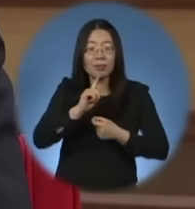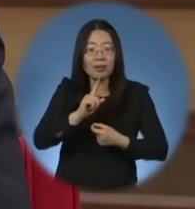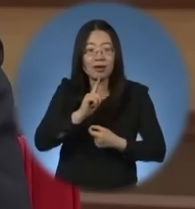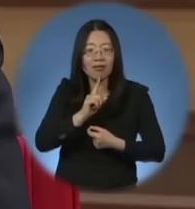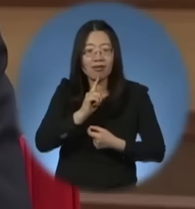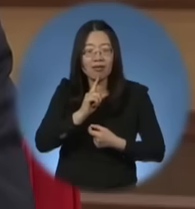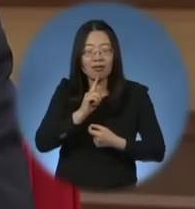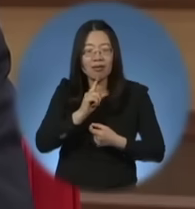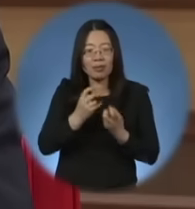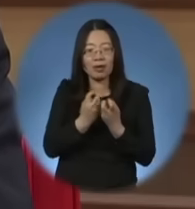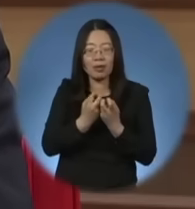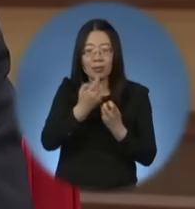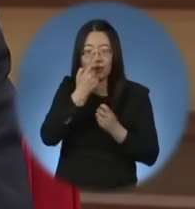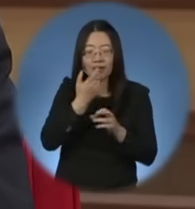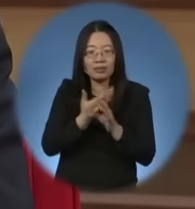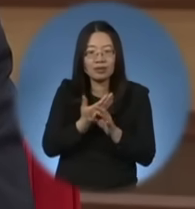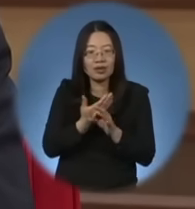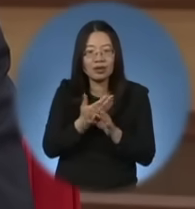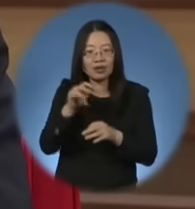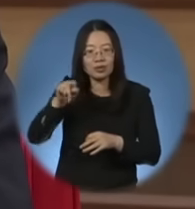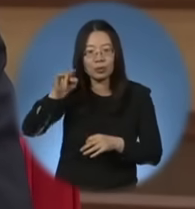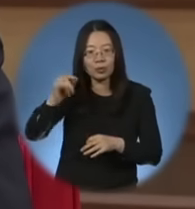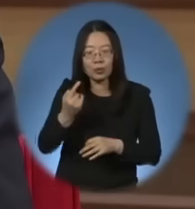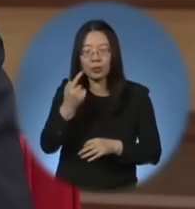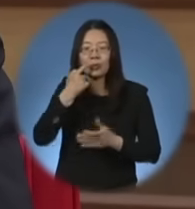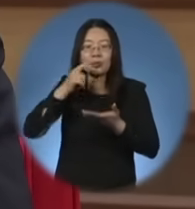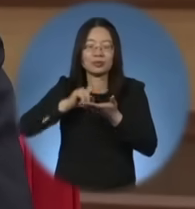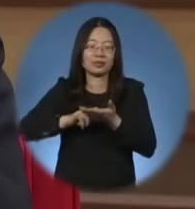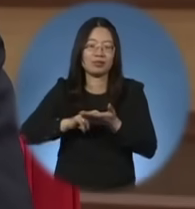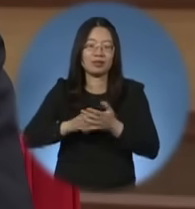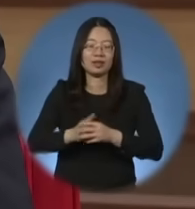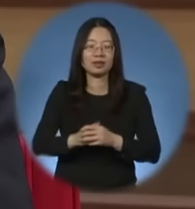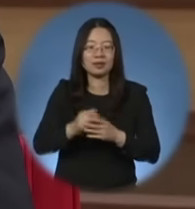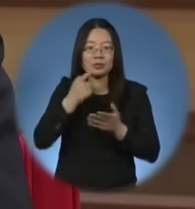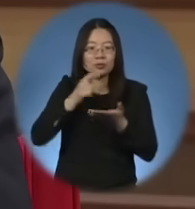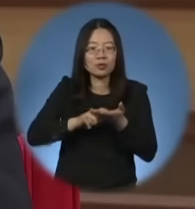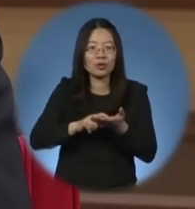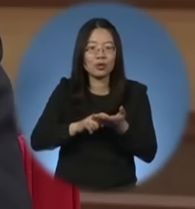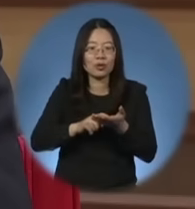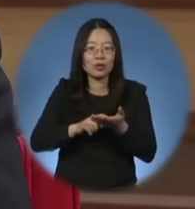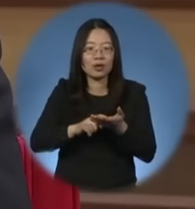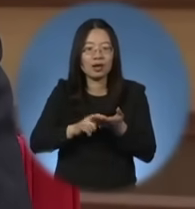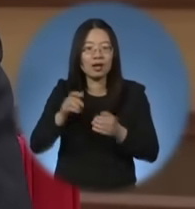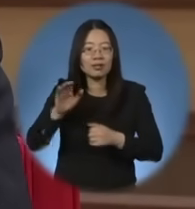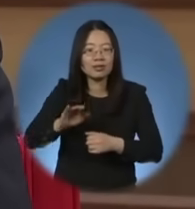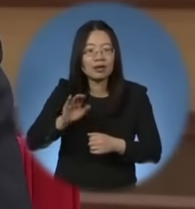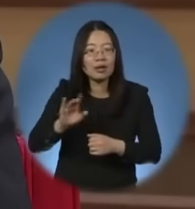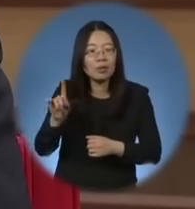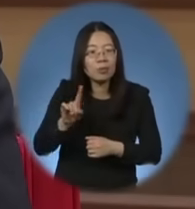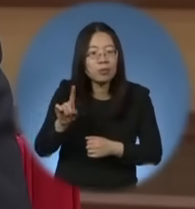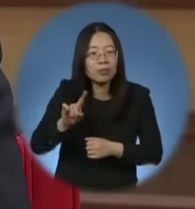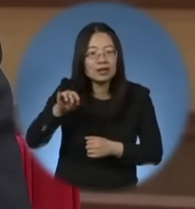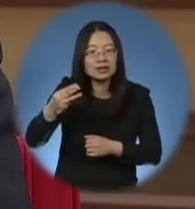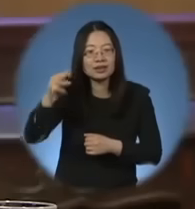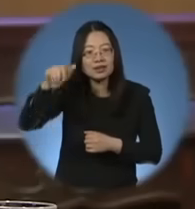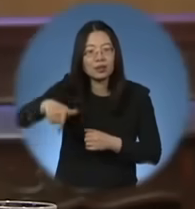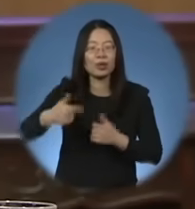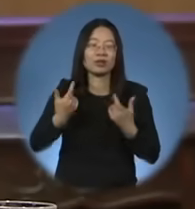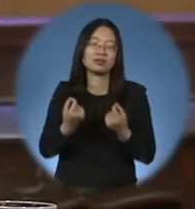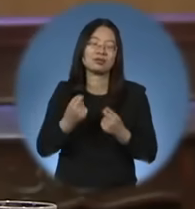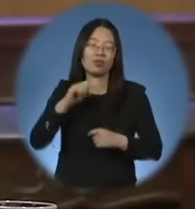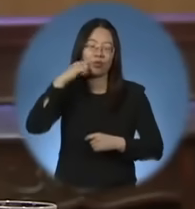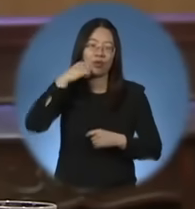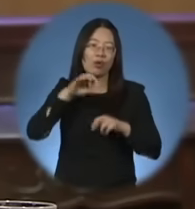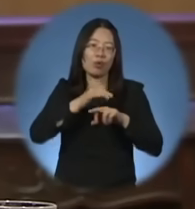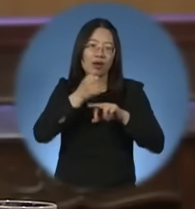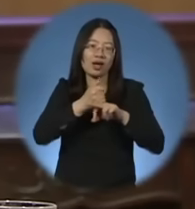그 그 그 법을 배우면 족보는 쉬워요음 실록 같은 것은 어려워요 실록 왕조 실록